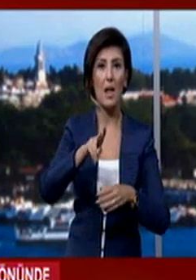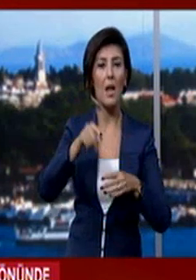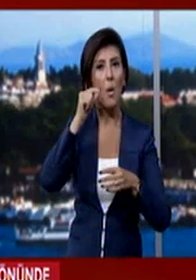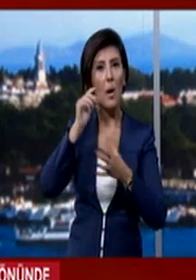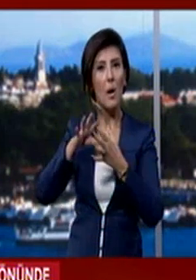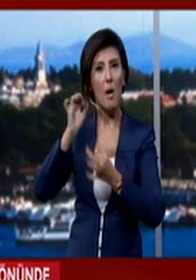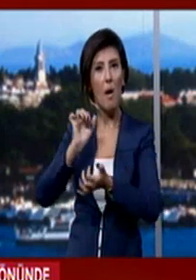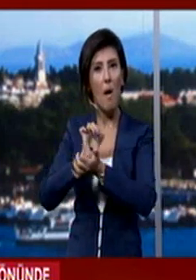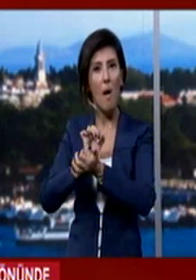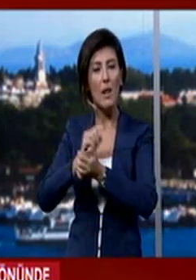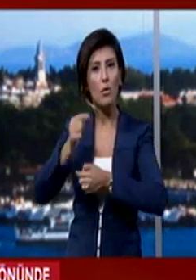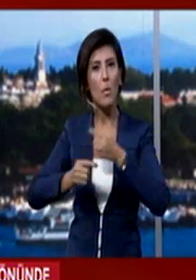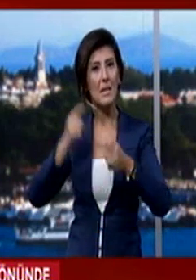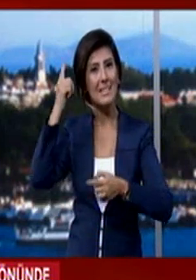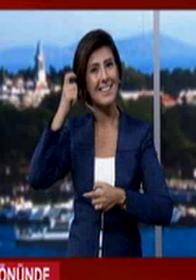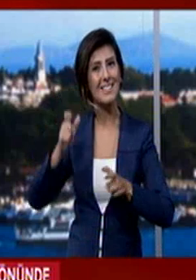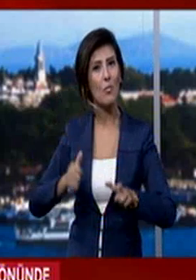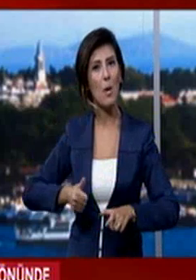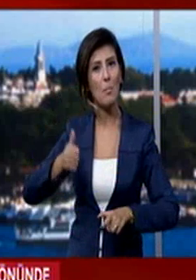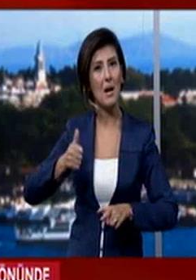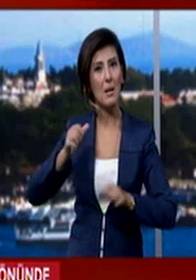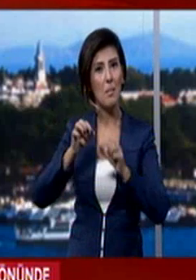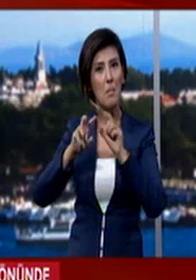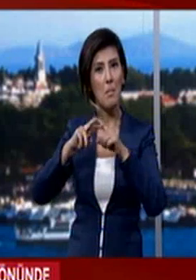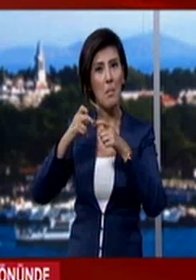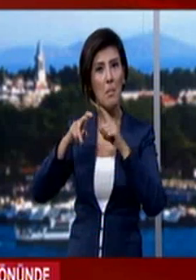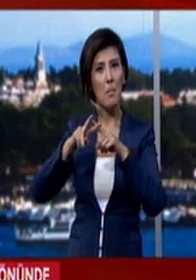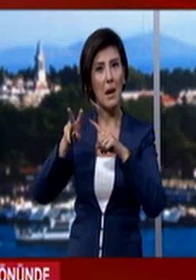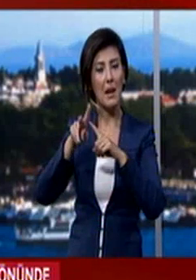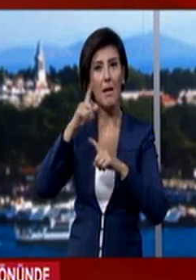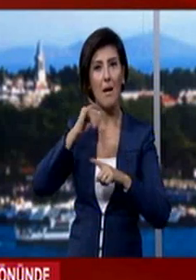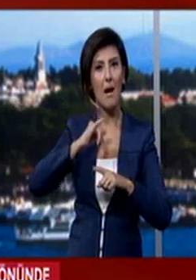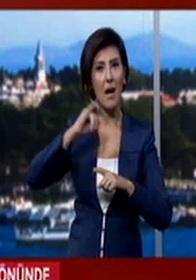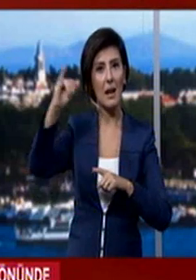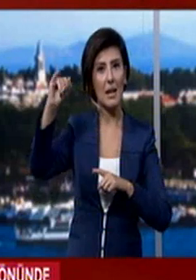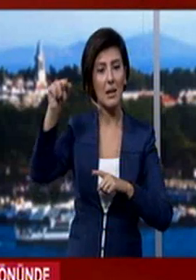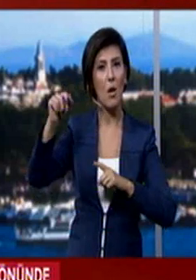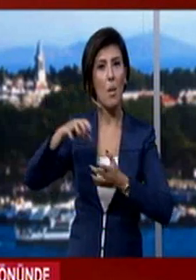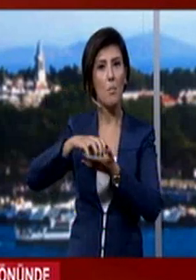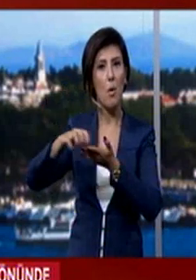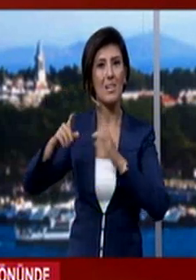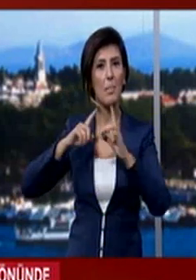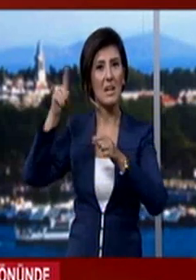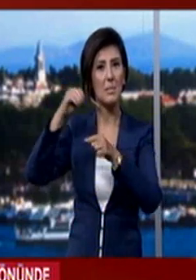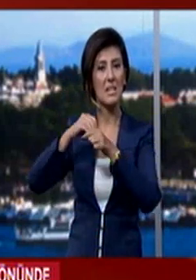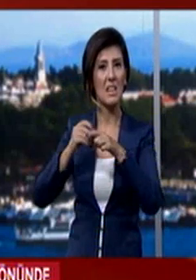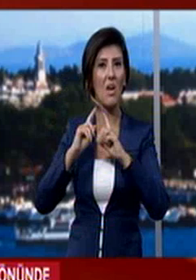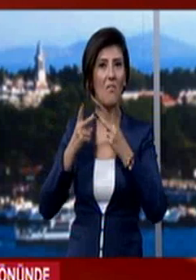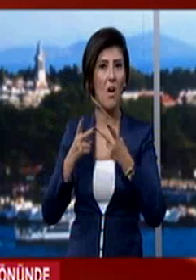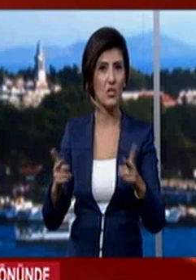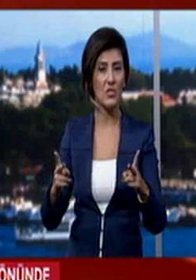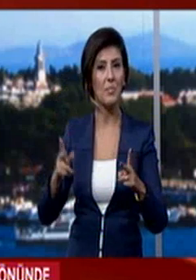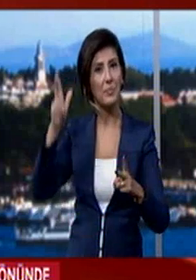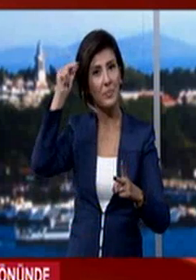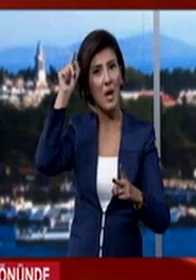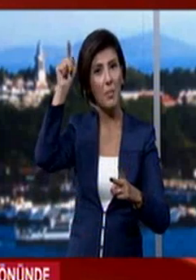ailesi, dönemin İsrail Savunma Bakanı Ehud Barak aleyhine Kaliforniya Bölge Mahkemesi'nde dava açtı. Amerika Birleşik